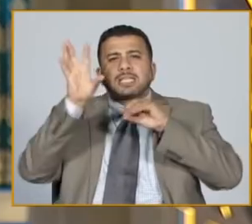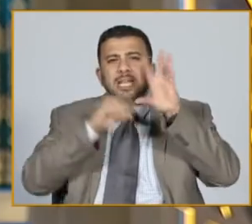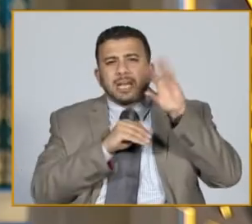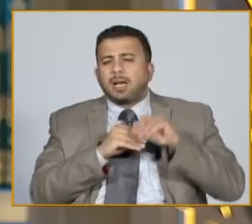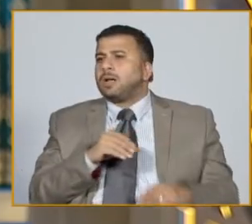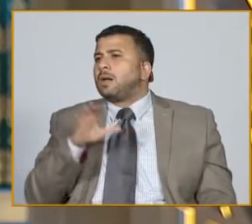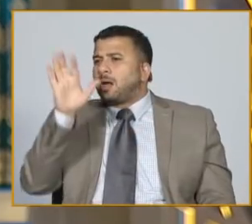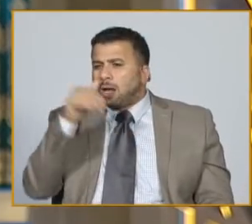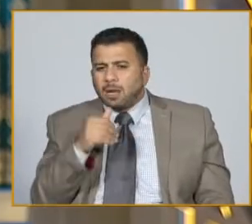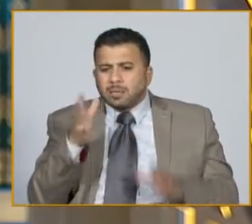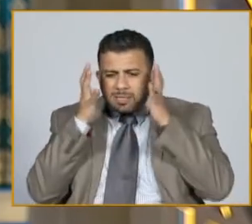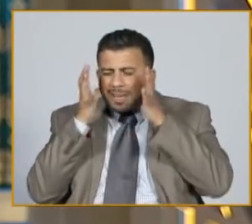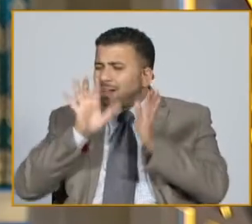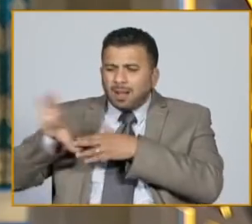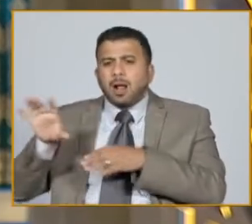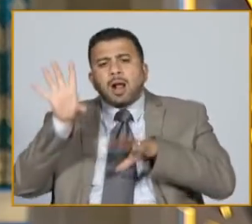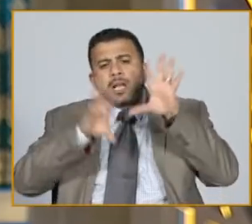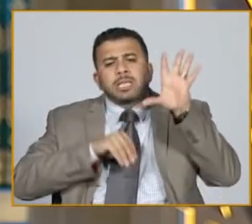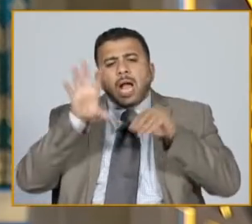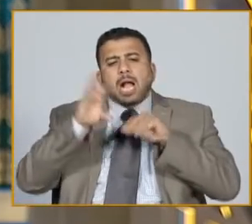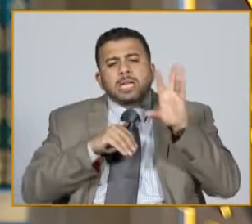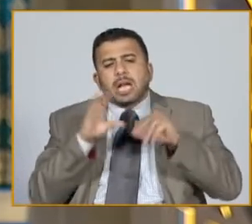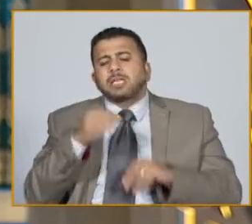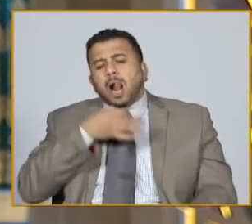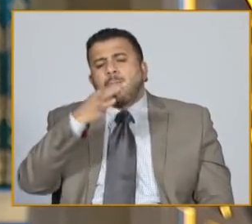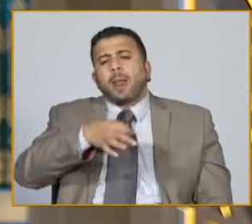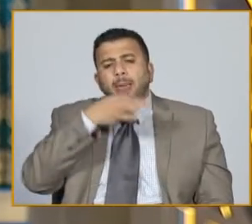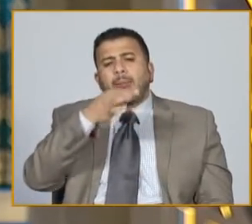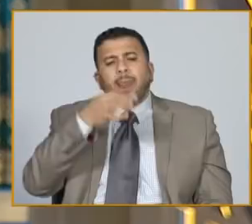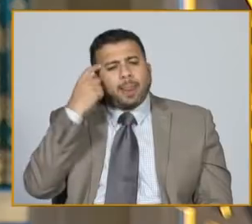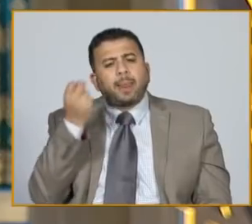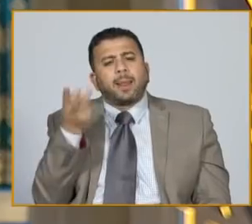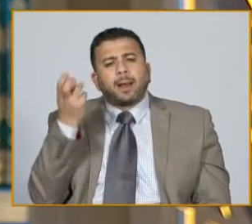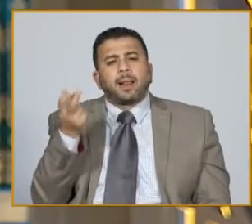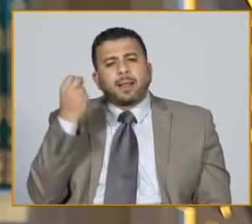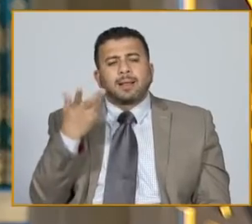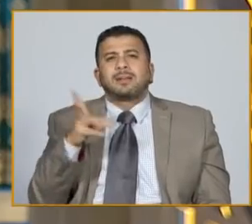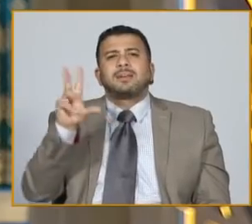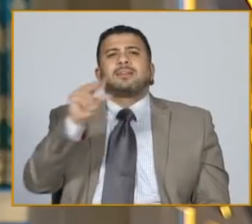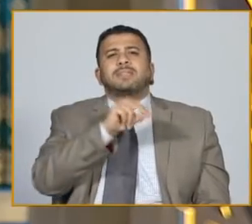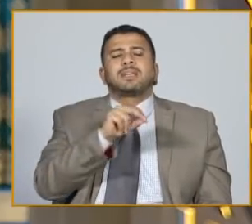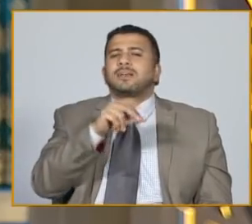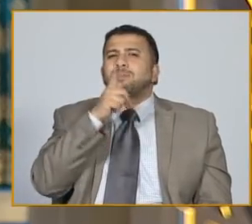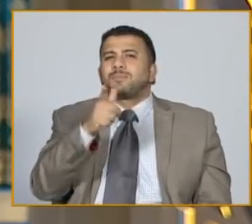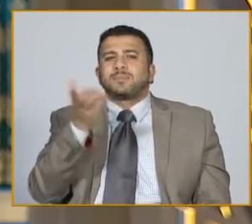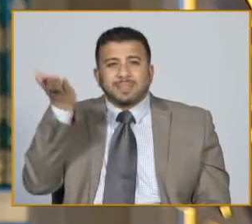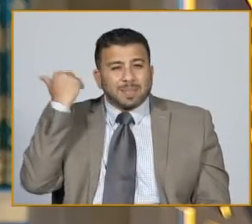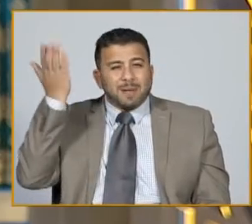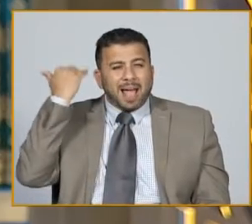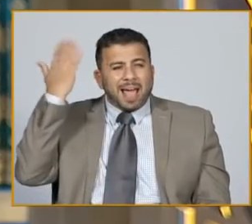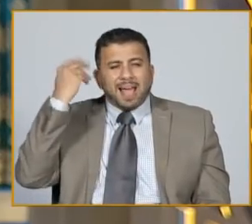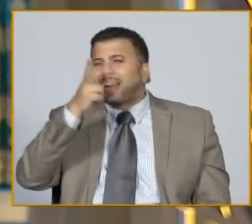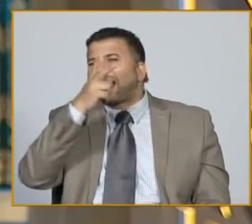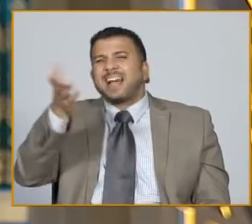الله وعن الصلاة وعن الخير، فيصرفون وجوه الناس مثل طريقة القصاصين الذين نشأوا في قديم